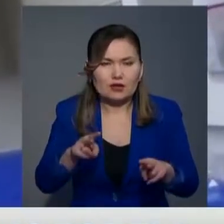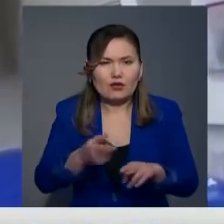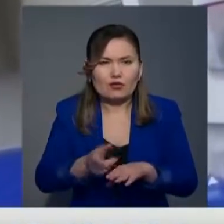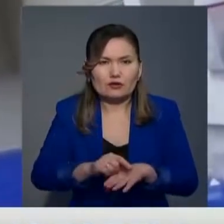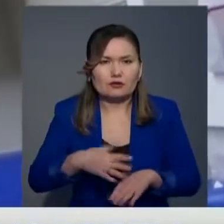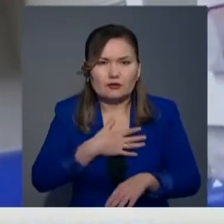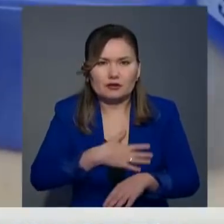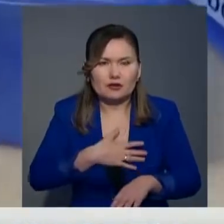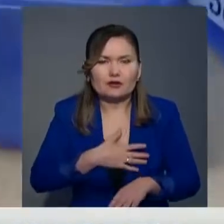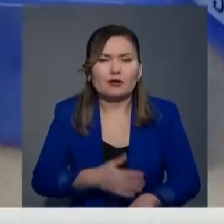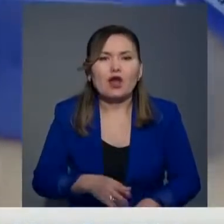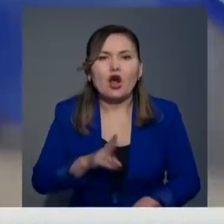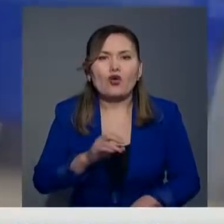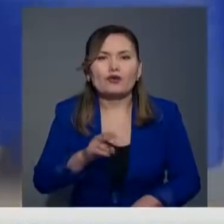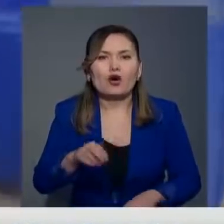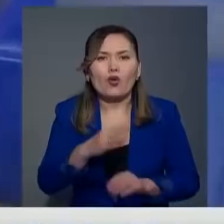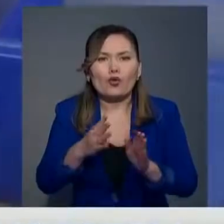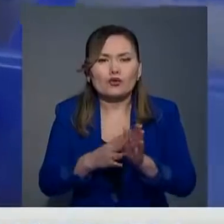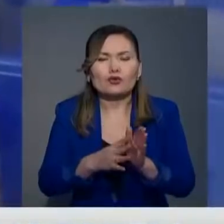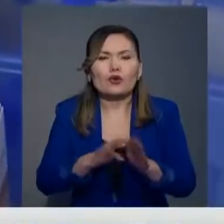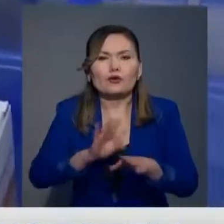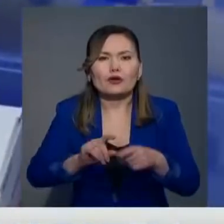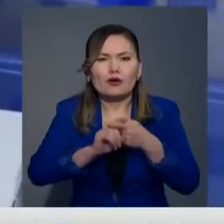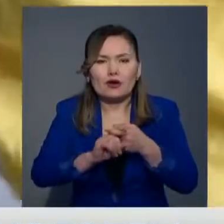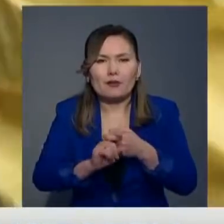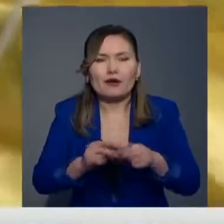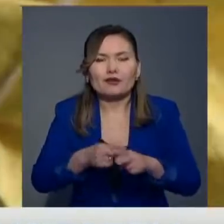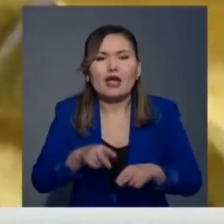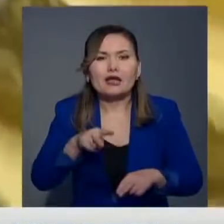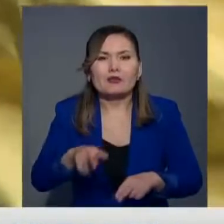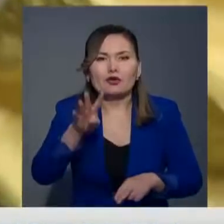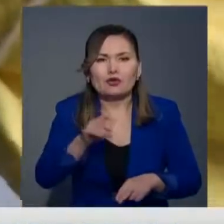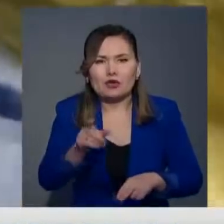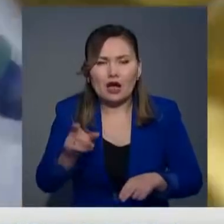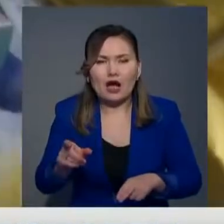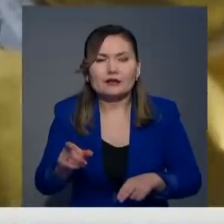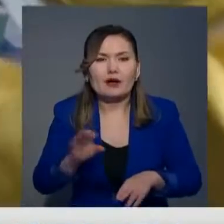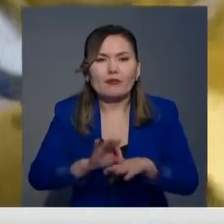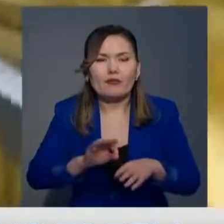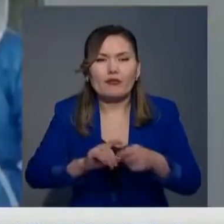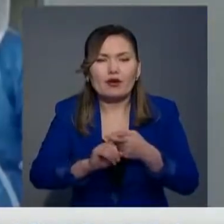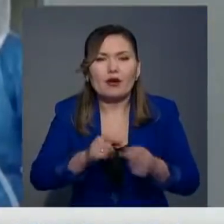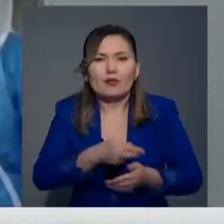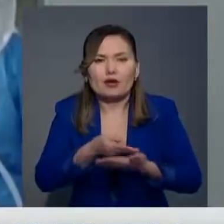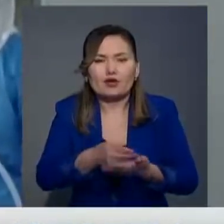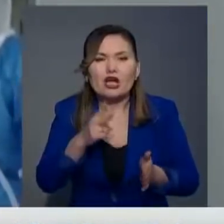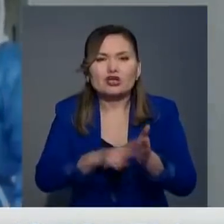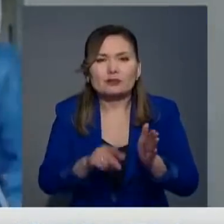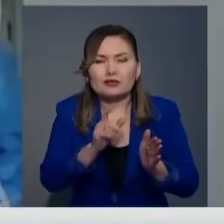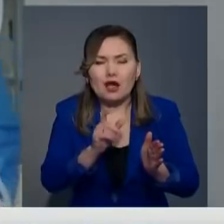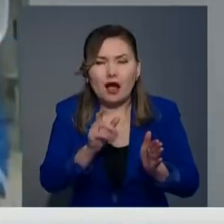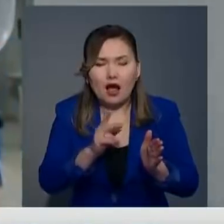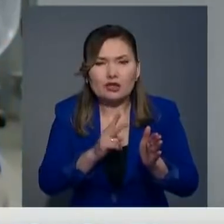Соңғы мәлімет бойынша COVID-19 құрбандарының саны 2400-ге жуықтайды. 76 мыңнан аса адам індетті жұқтырғандар